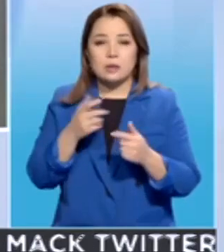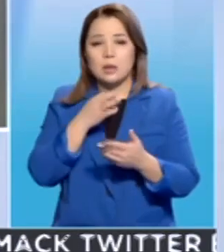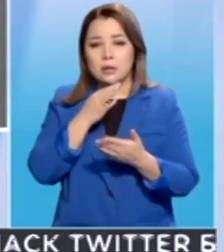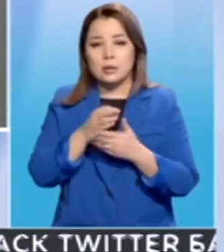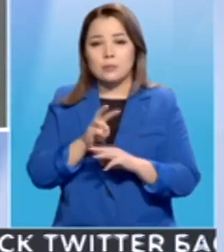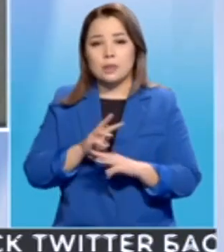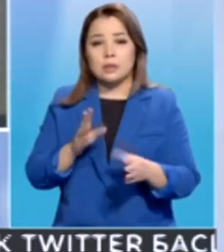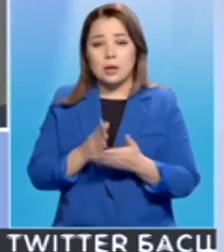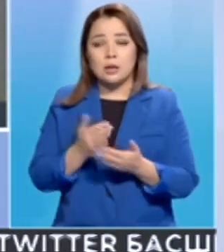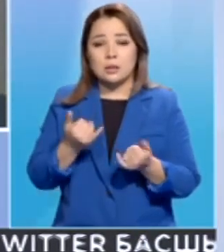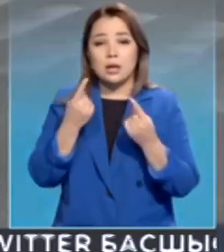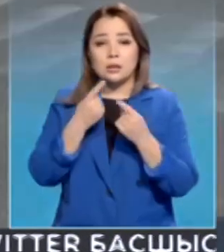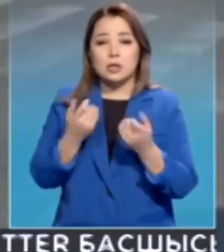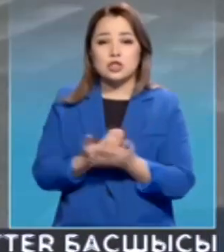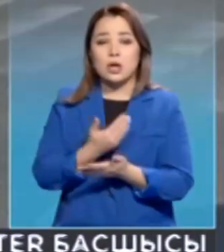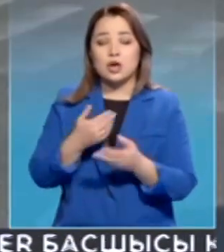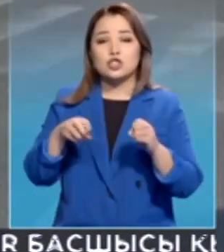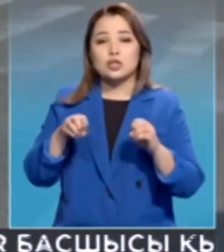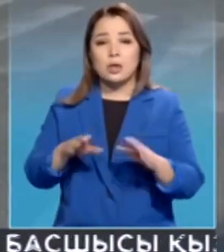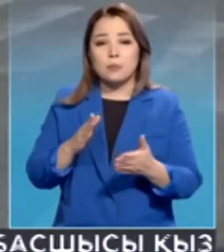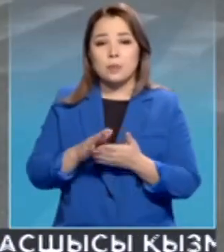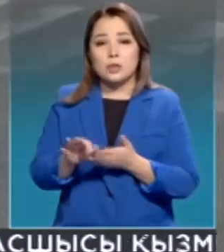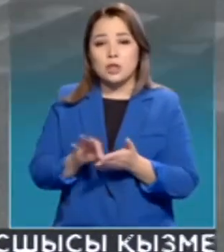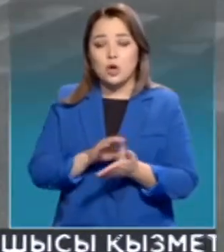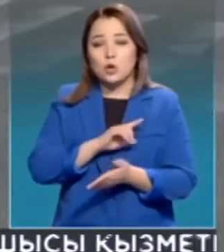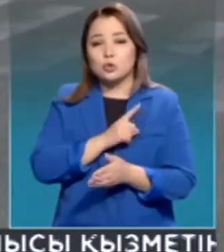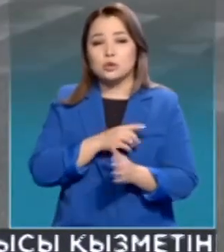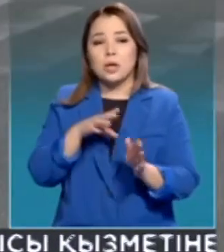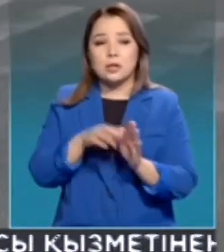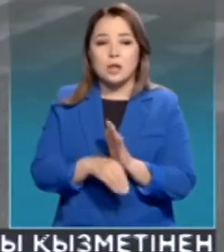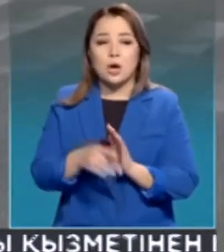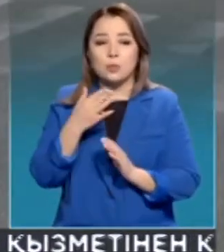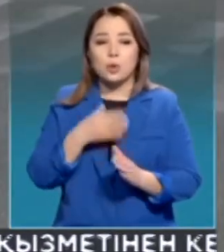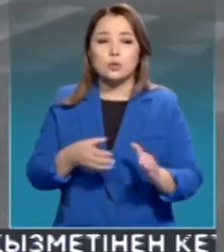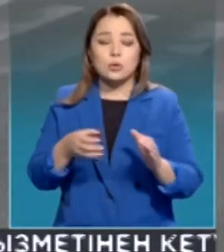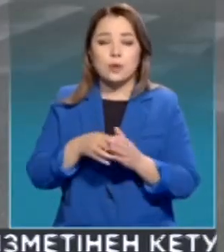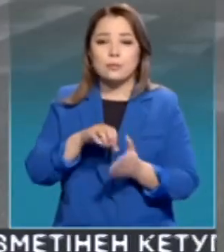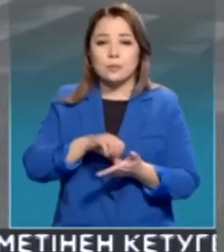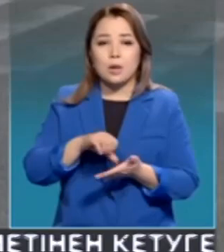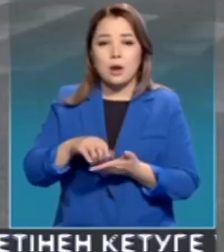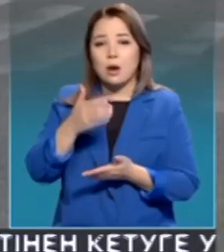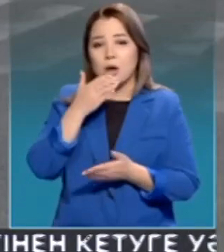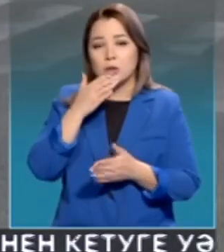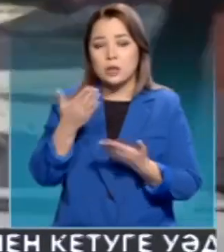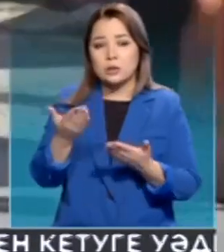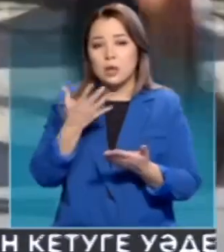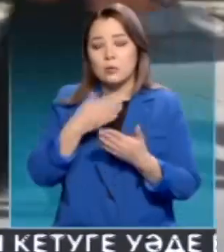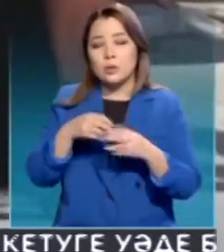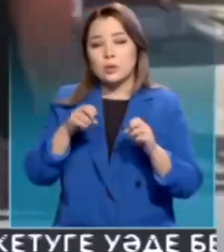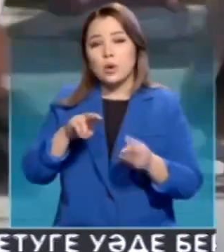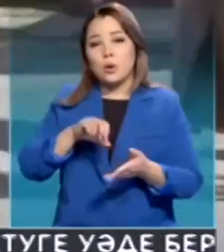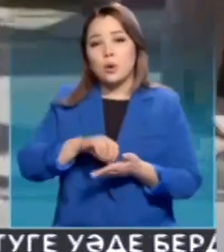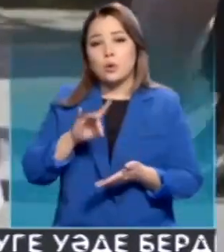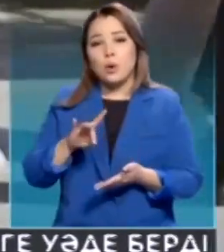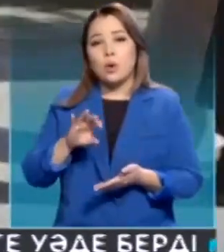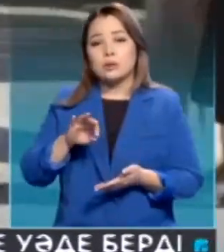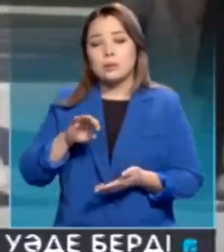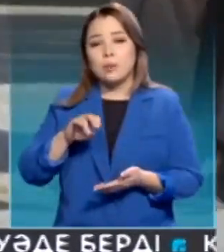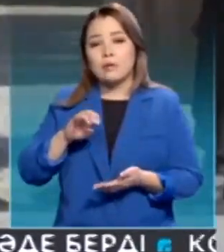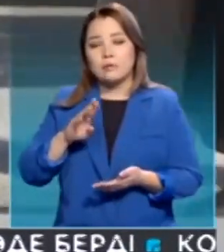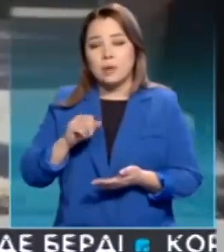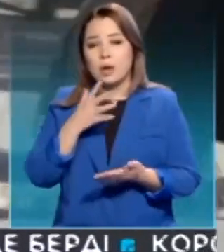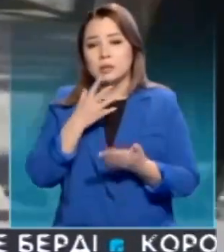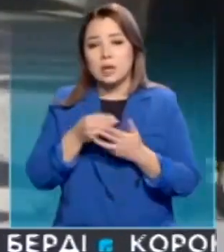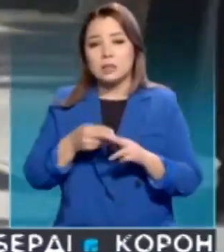отыр. Оның дерегінше жаңа шешім дереу күшіне енеді. Біріккен ұлттар ұйымының Ауғанстан жөніндегі арнай өкілі Роза Отынбаева